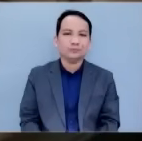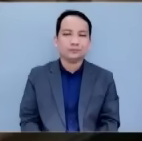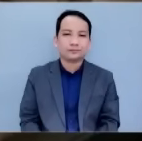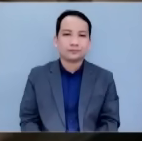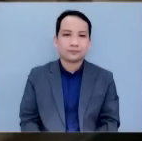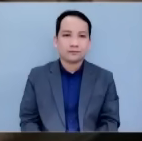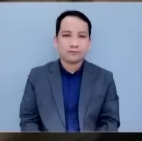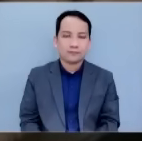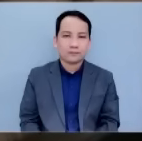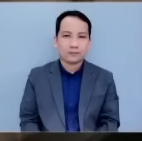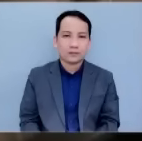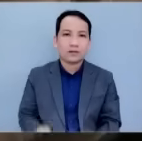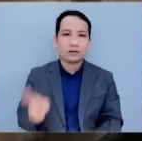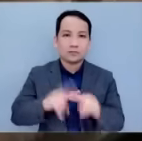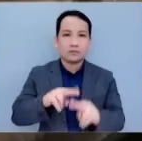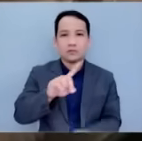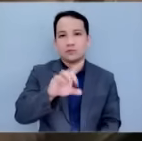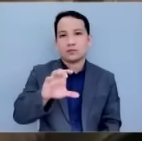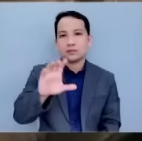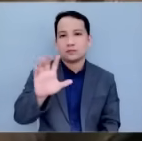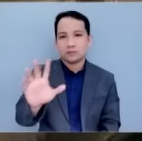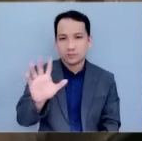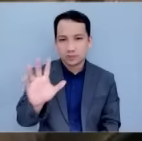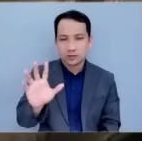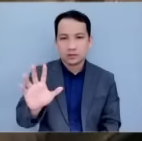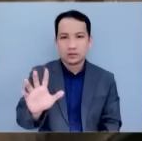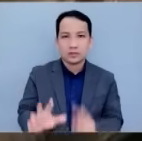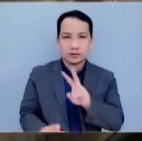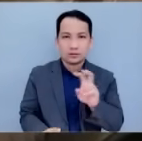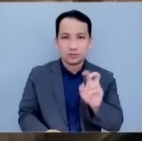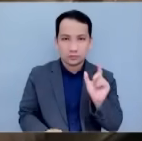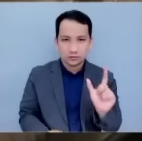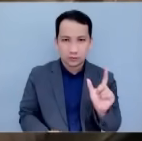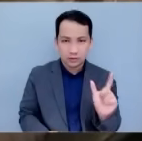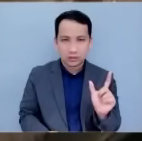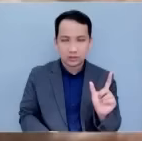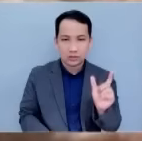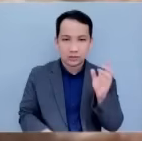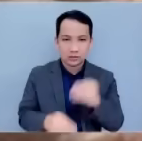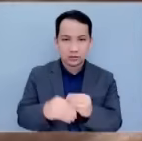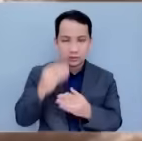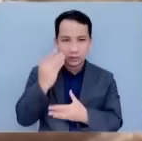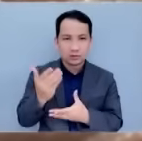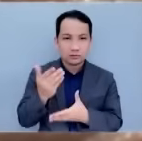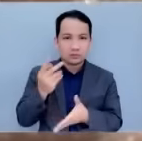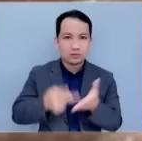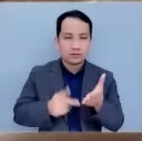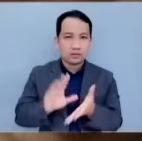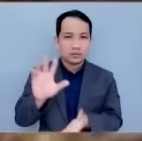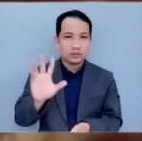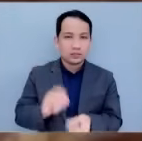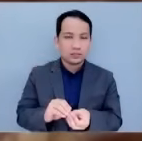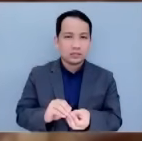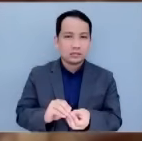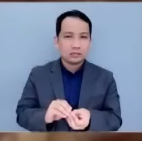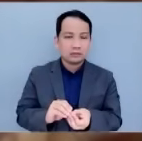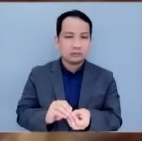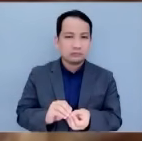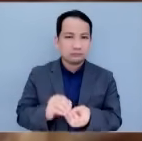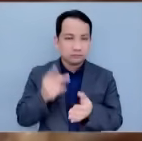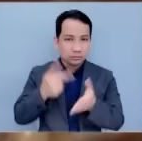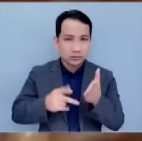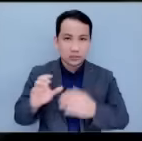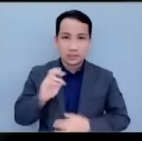Pumapalo na sa 150 pesos hanggang 220 pesos ang presyo ng kada kilo ng manok sa mga pamilihan sa Metro